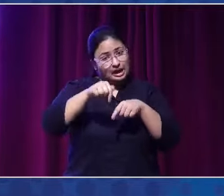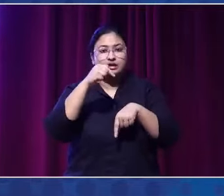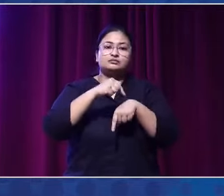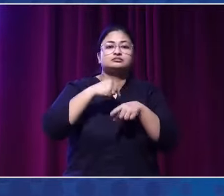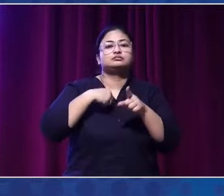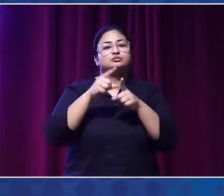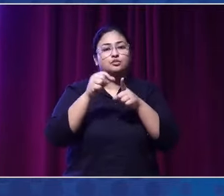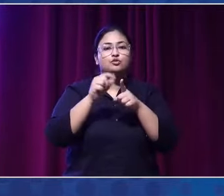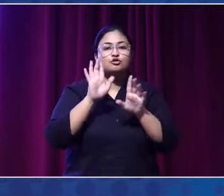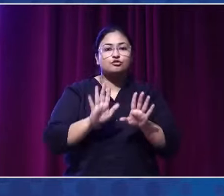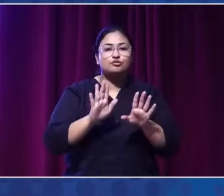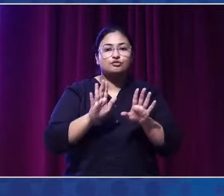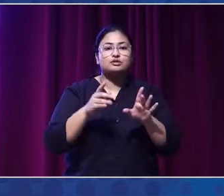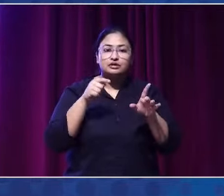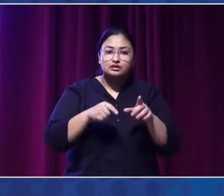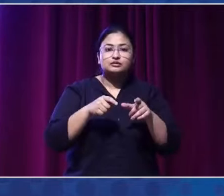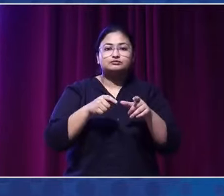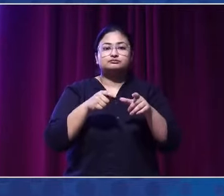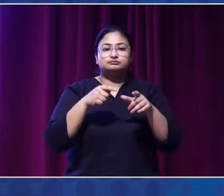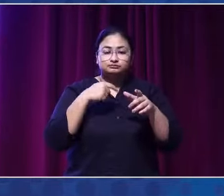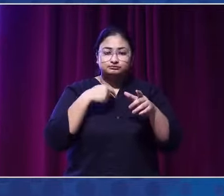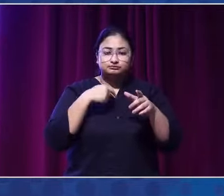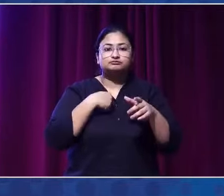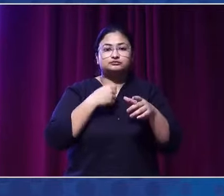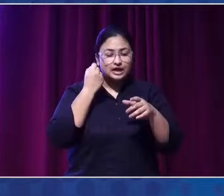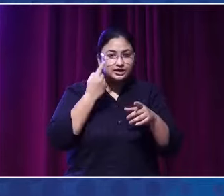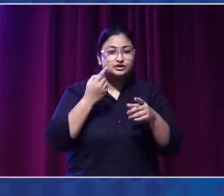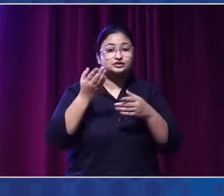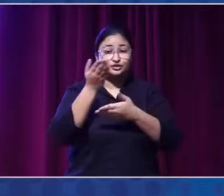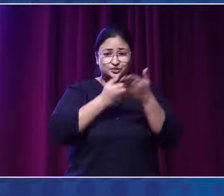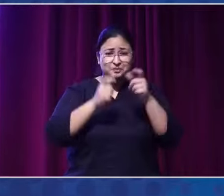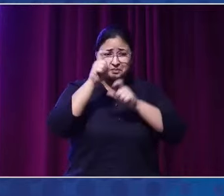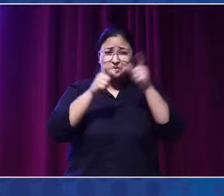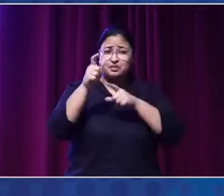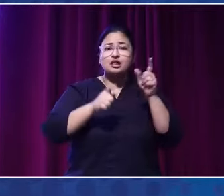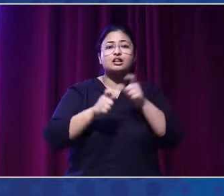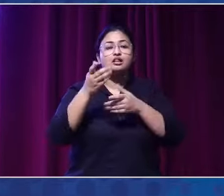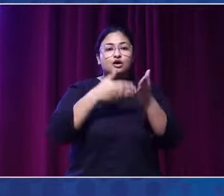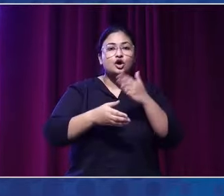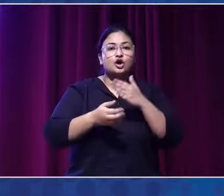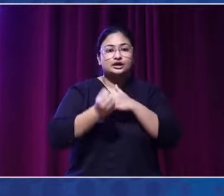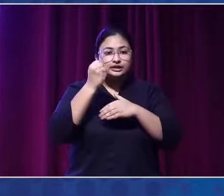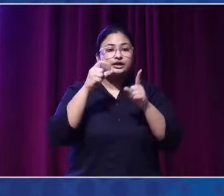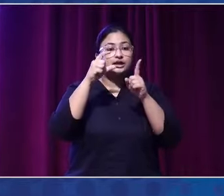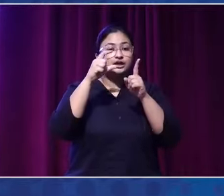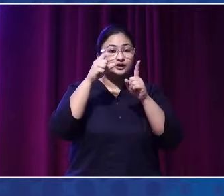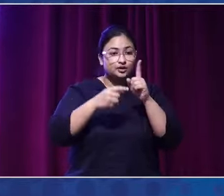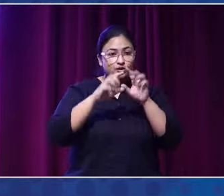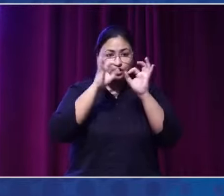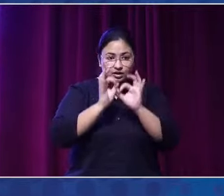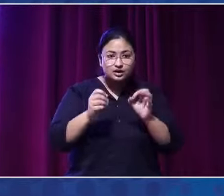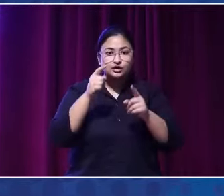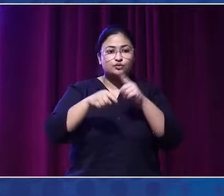इस फाउंडेशन पर बिल्ट करेंगे। वी अंडरस्टैंड दैट पीपल आर रेडी टू डेमोक्रेटिकली डिसाइड देयर